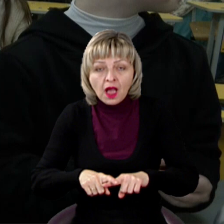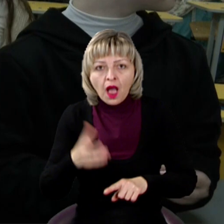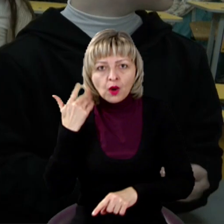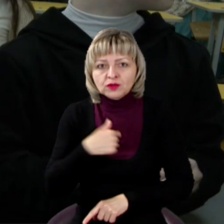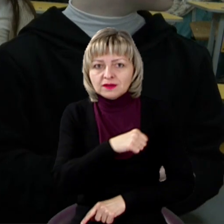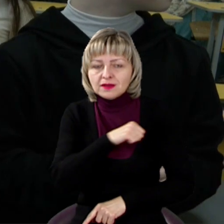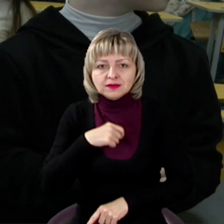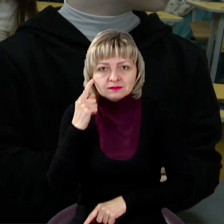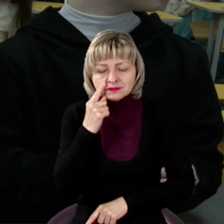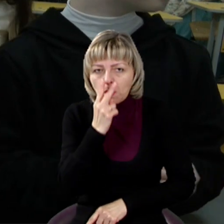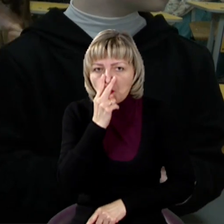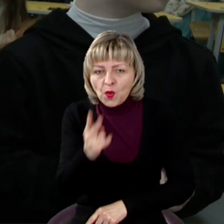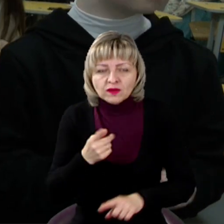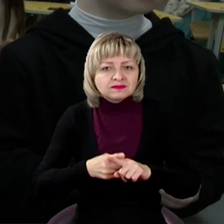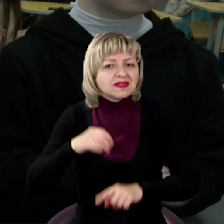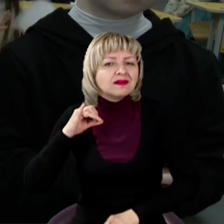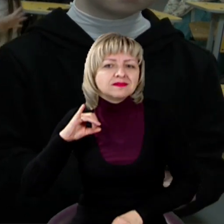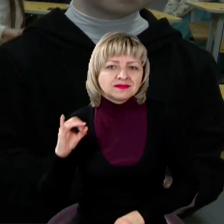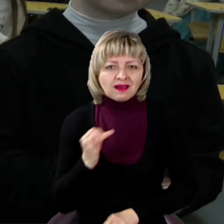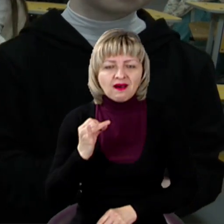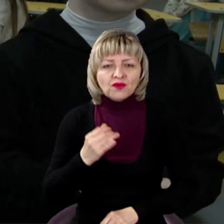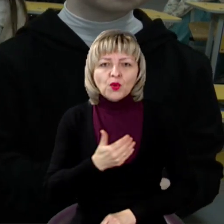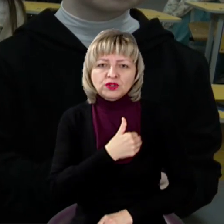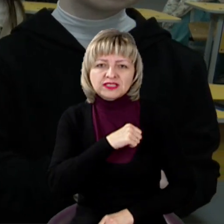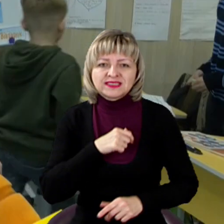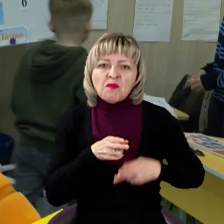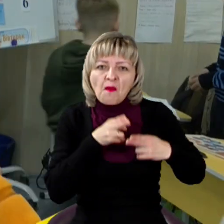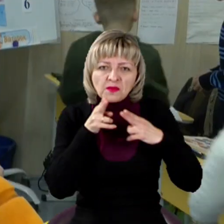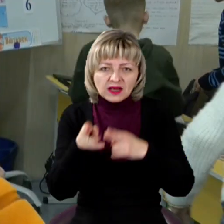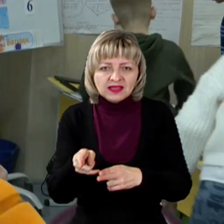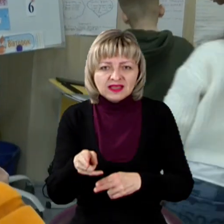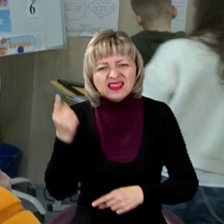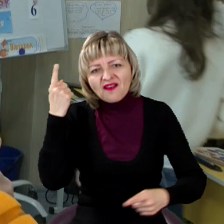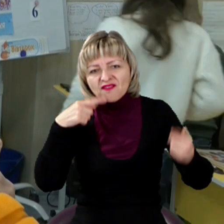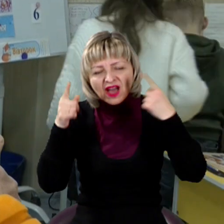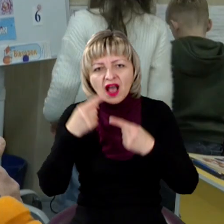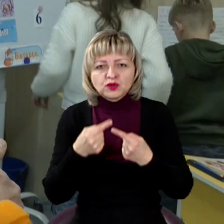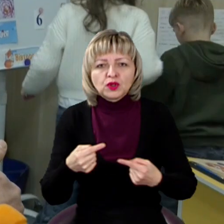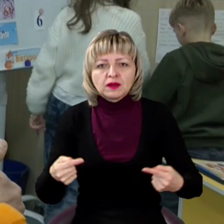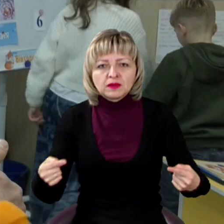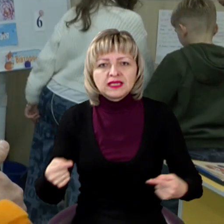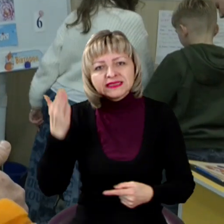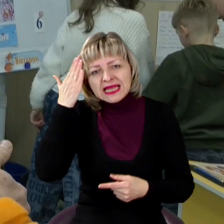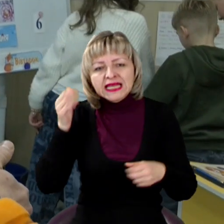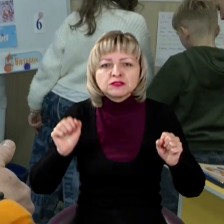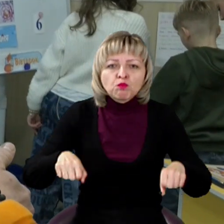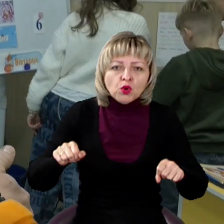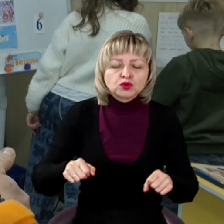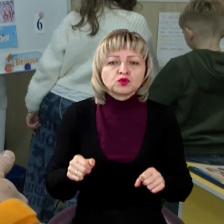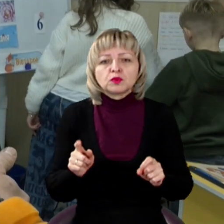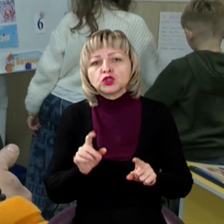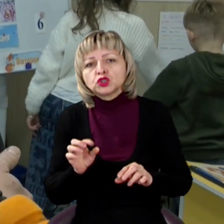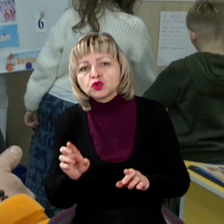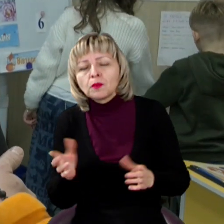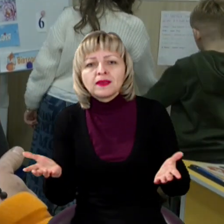це насправді дуже цікаво, хочеться самому туди приїхати. Вигадуємо різні якісь способи, якимось чином,